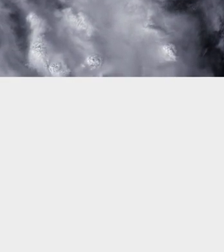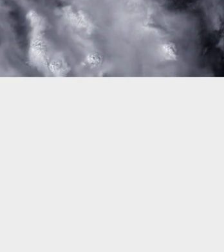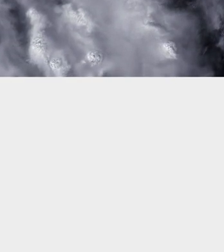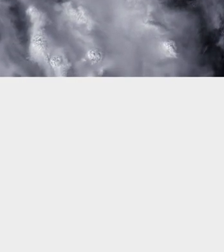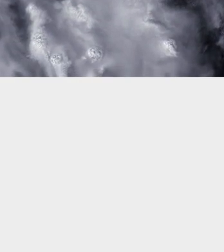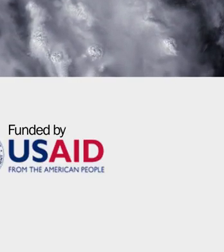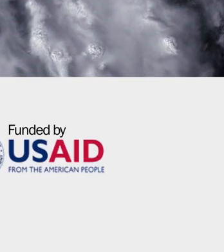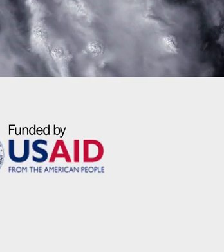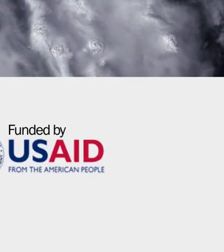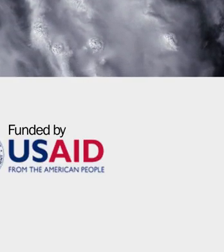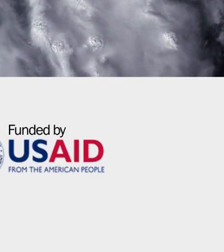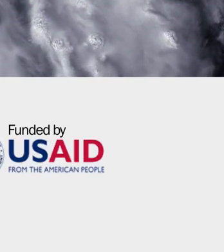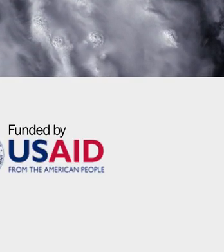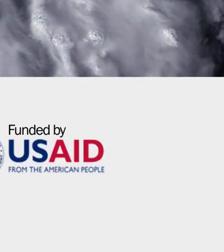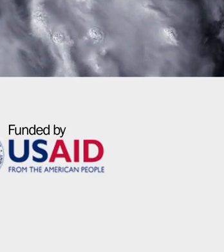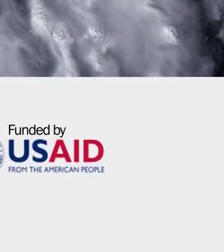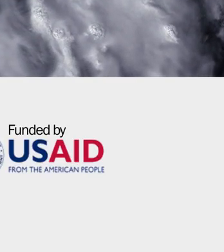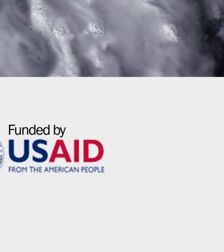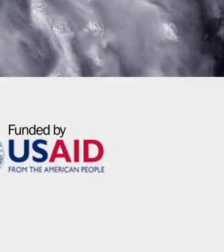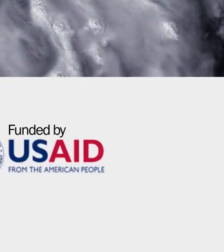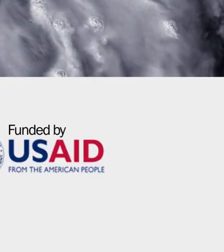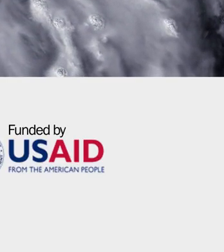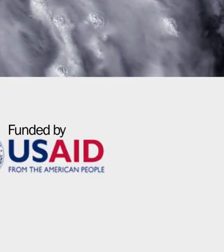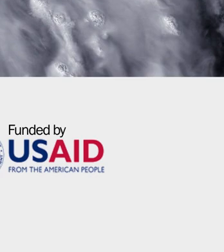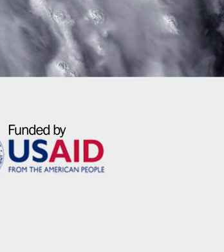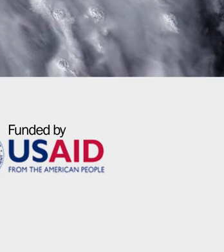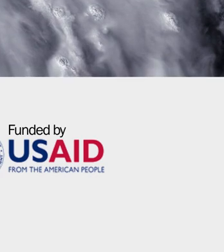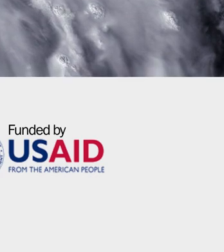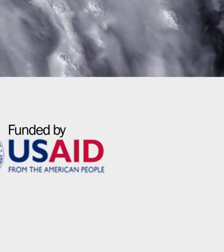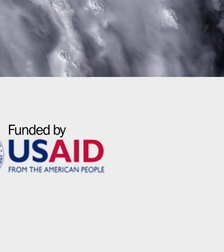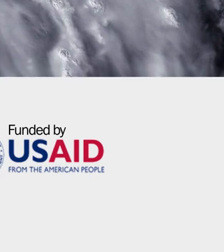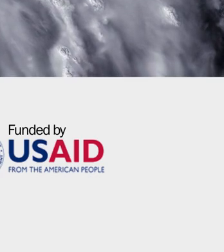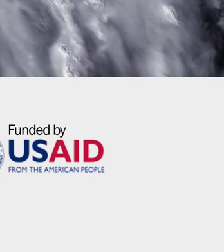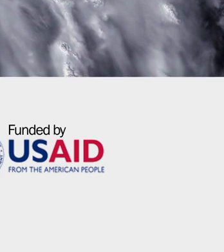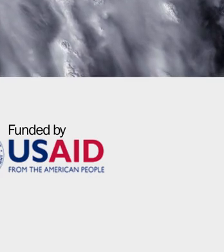l'Agence pour développement international Amérique, bureau assistance des arts l'autre pays.